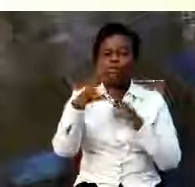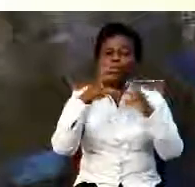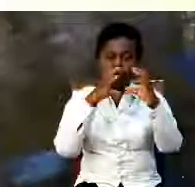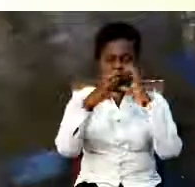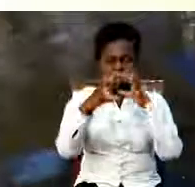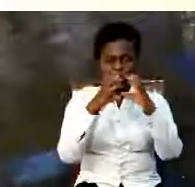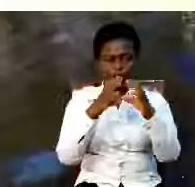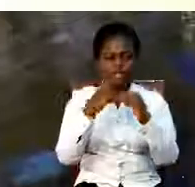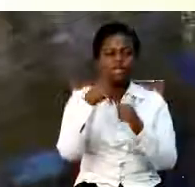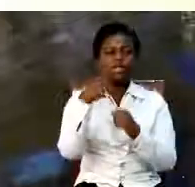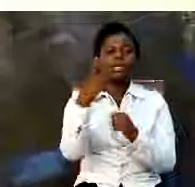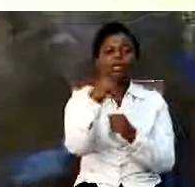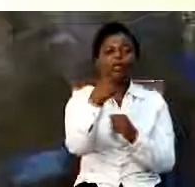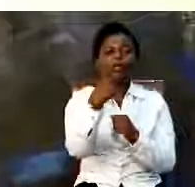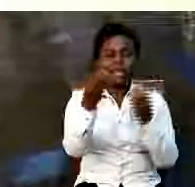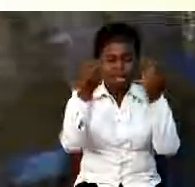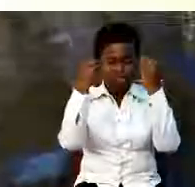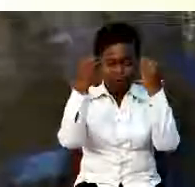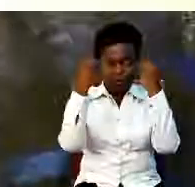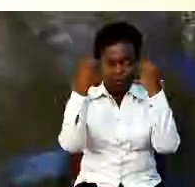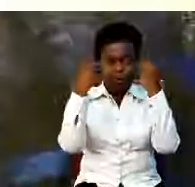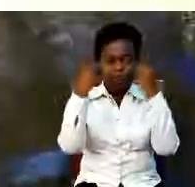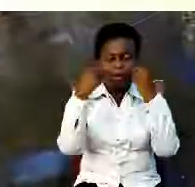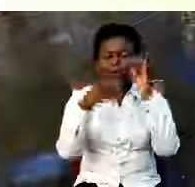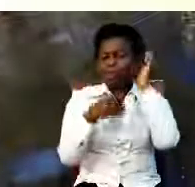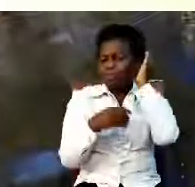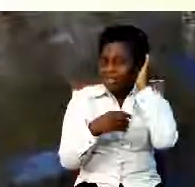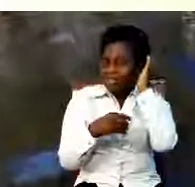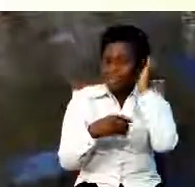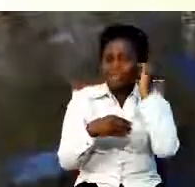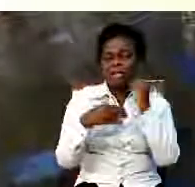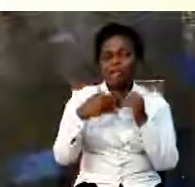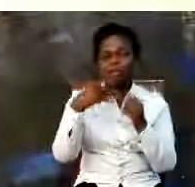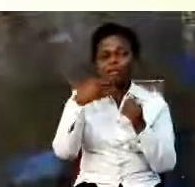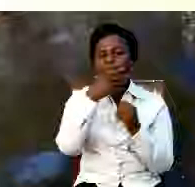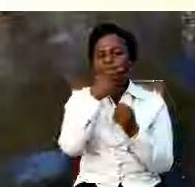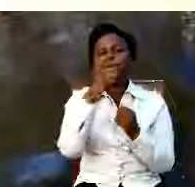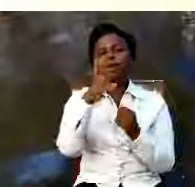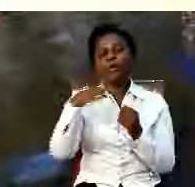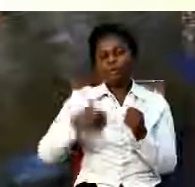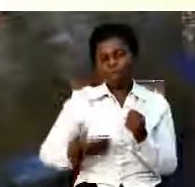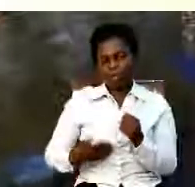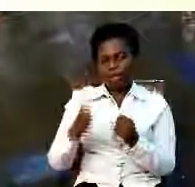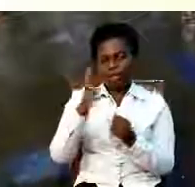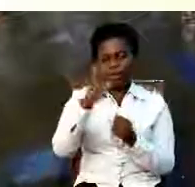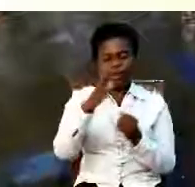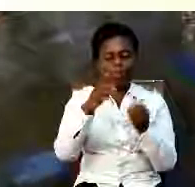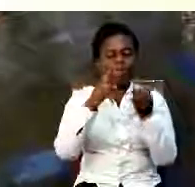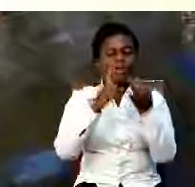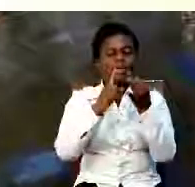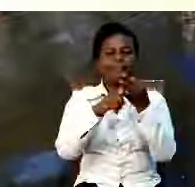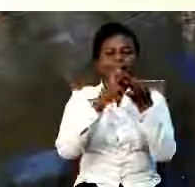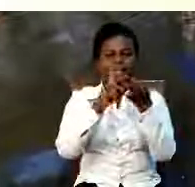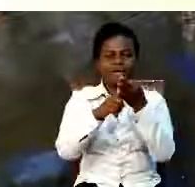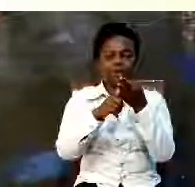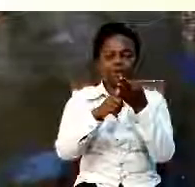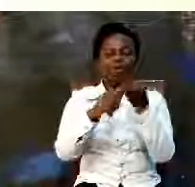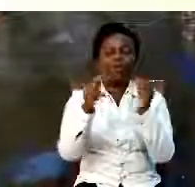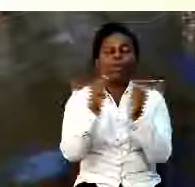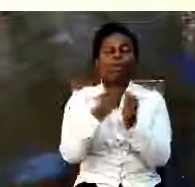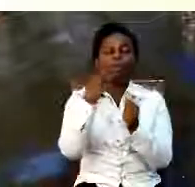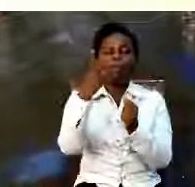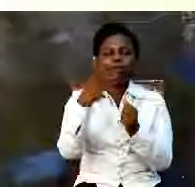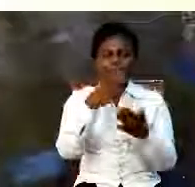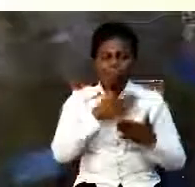mmoja ajifunze kumsikiliza mwenzake. Ujifunze lugha ya mke wako, ujifunze lugha ya mume wako. Namba tatu, kuna vitu viwili, upendo na